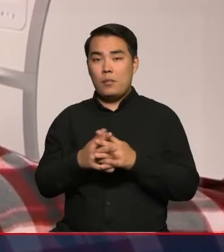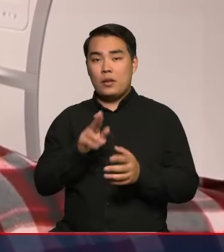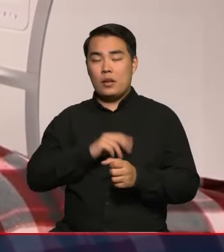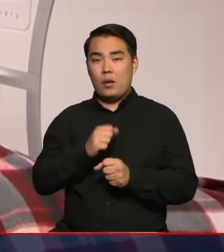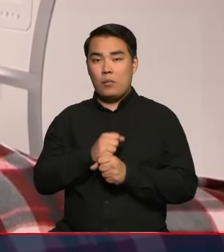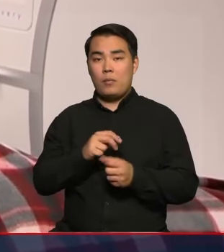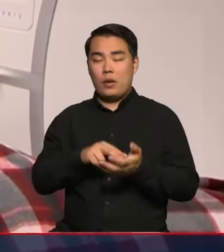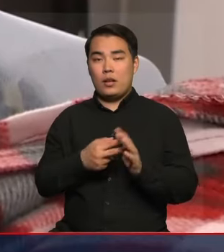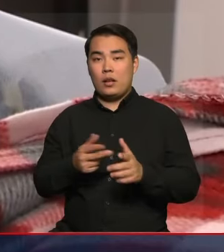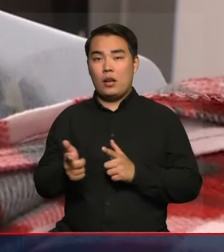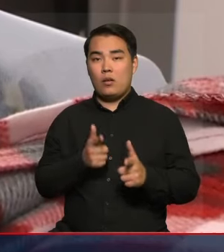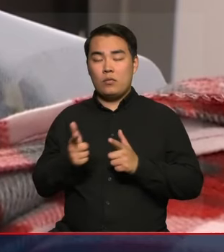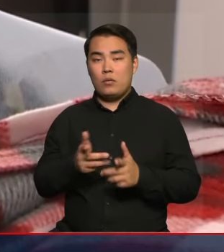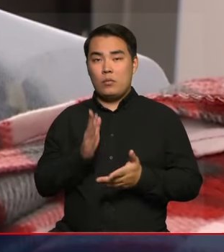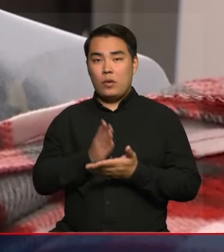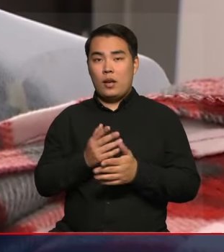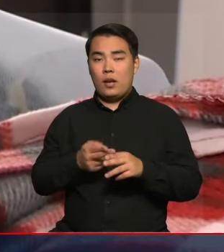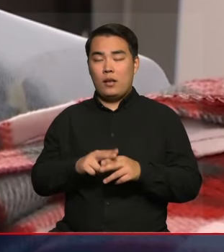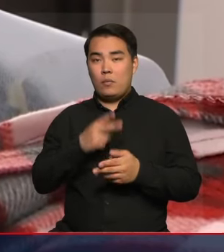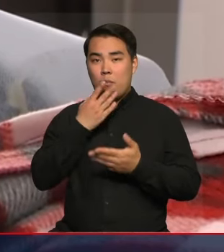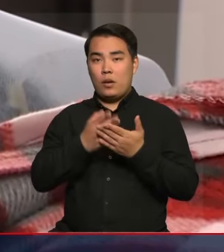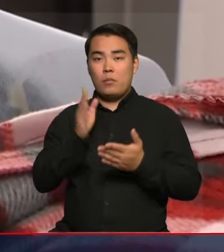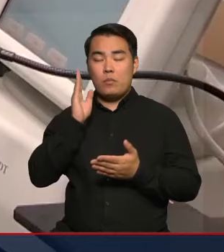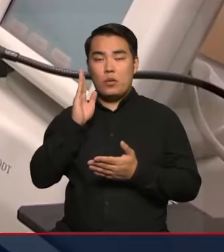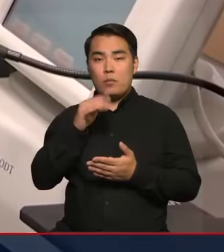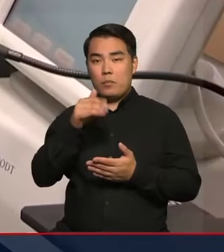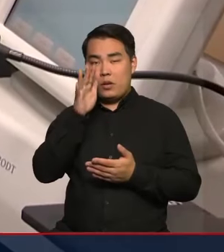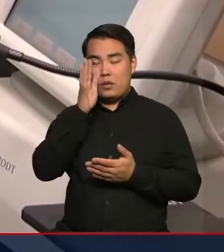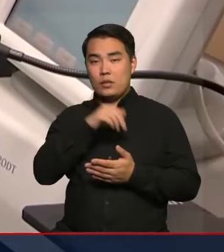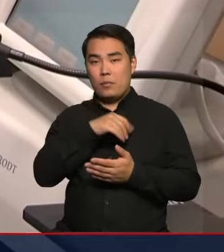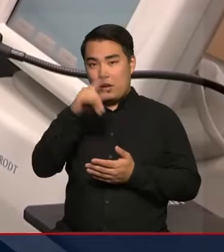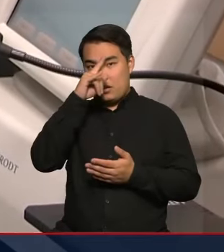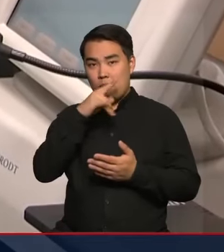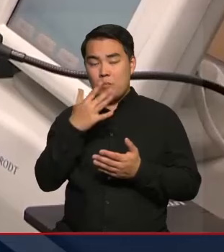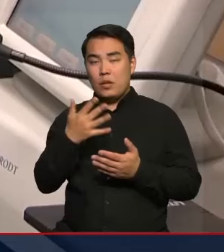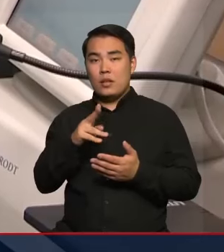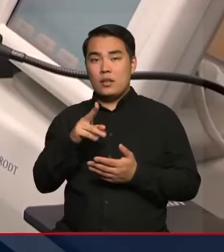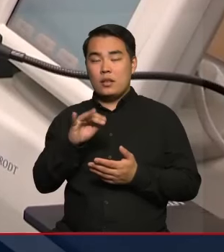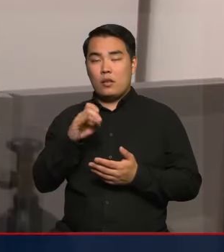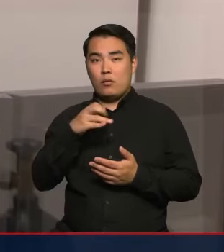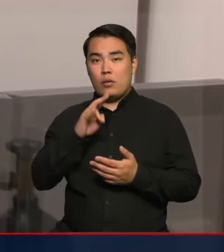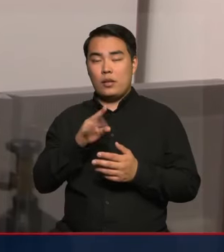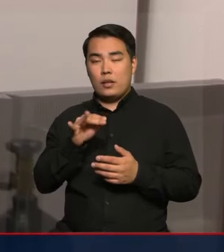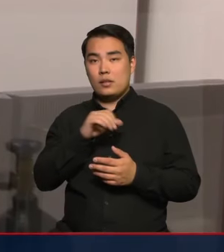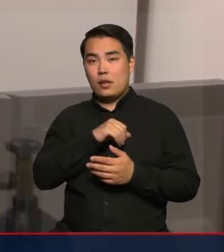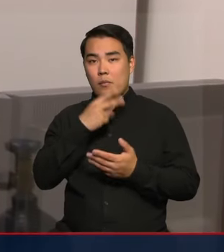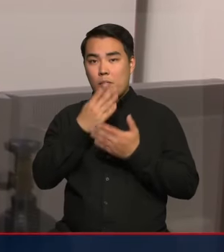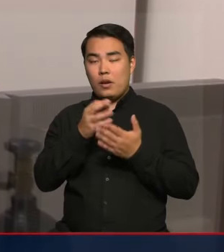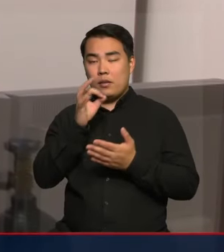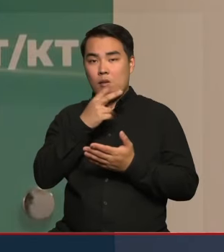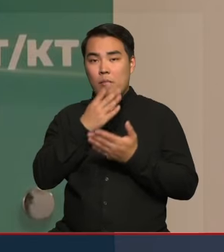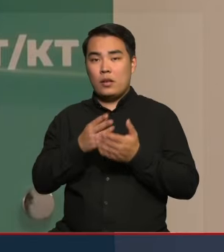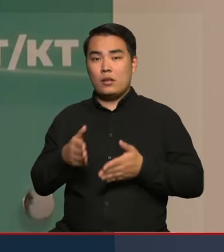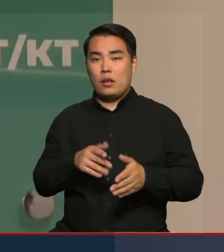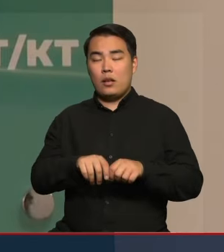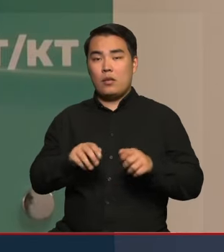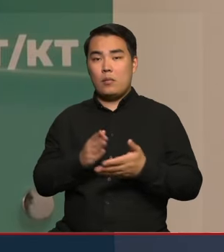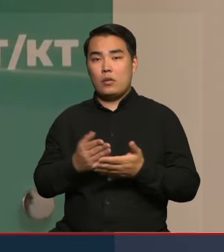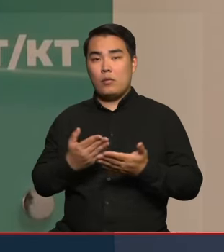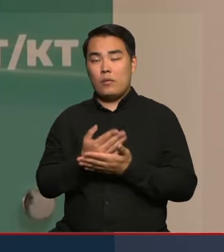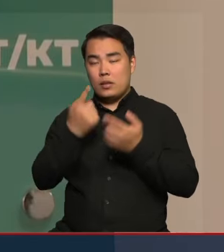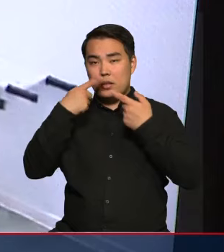кешенді бағдарлама қабылданды. Осы орайда алдағы 5 жылдың ішінде Қазақстанда жаңа 5 циклотрон радиофарм препарат өндірісі жолға қойылады.